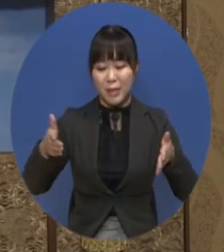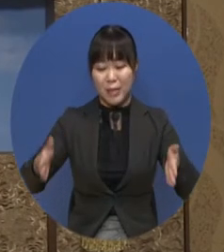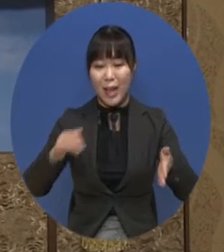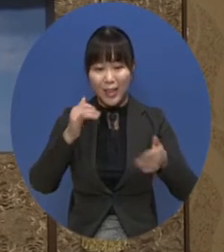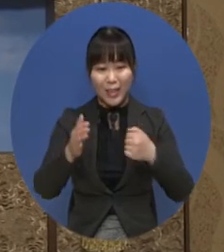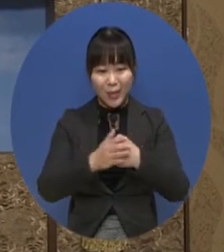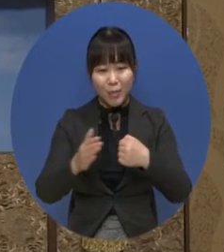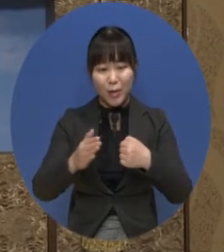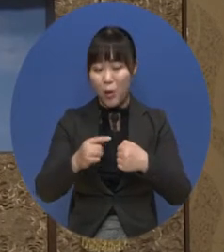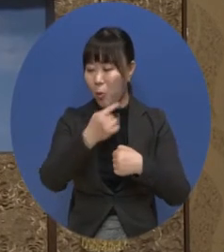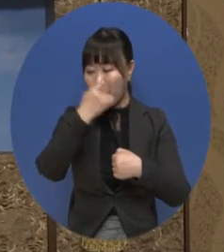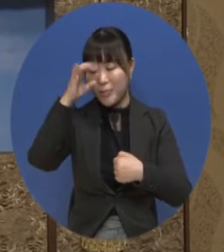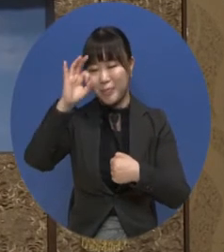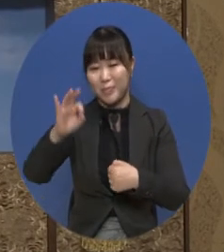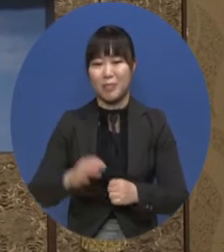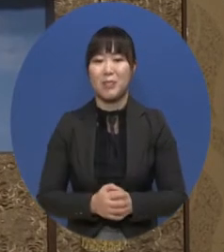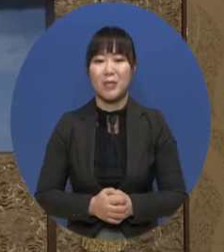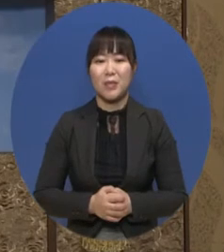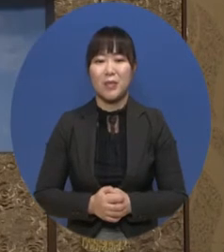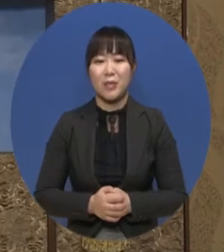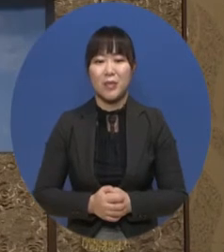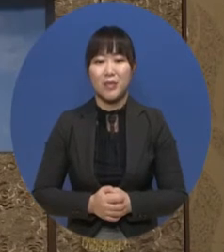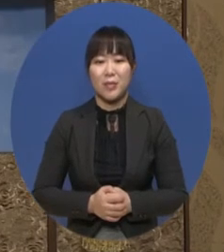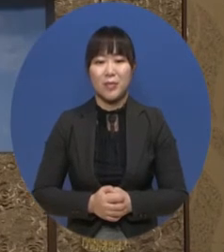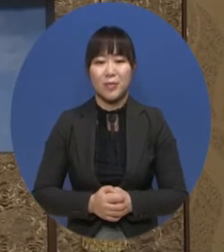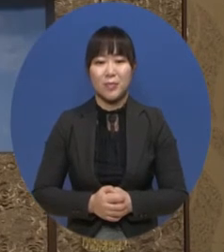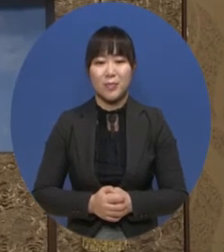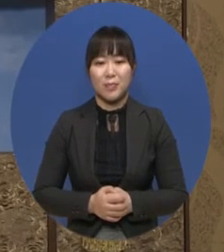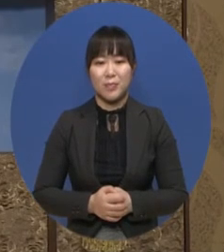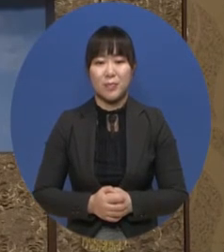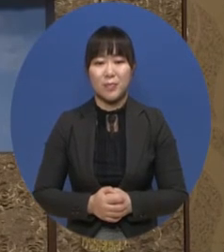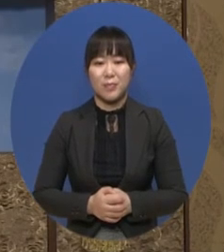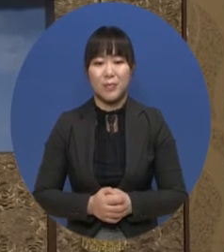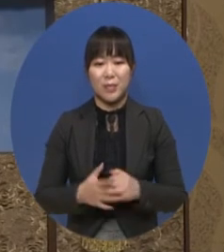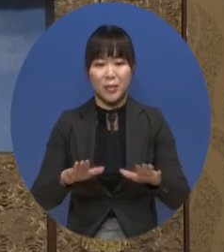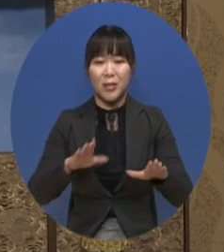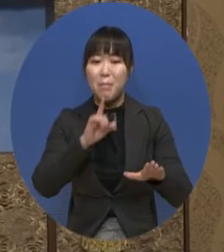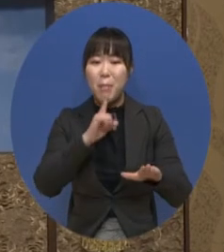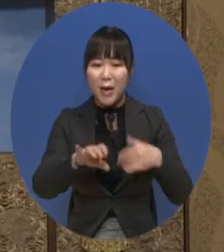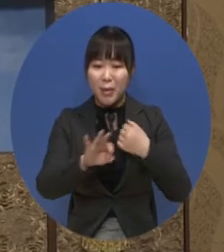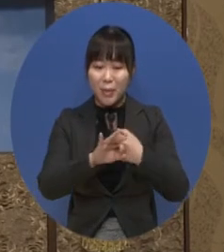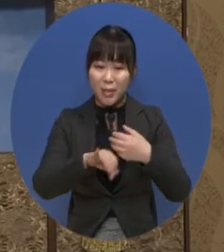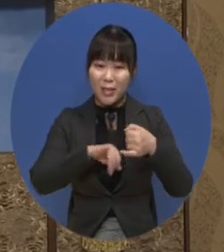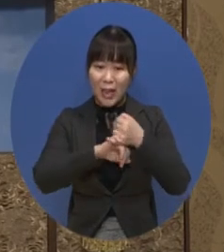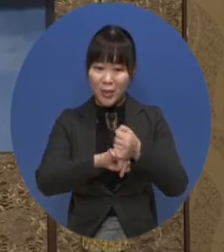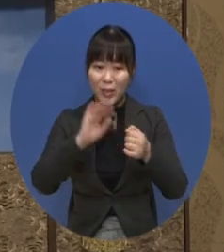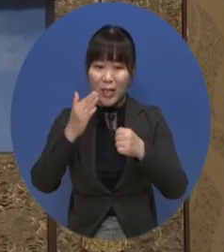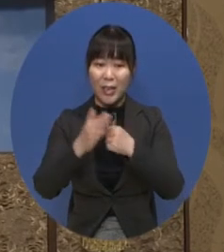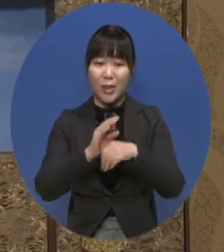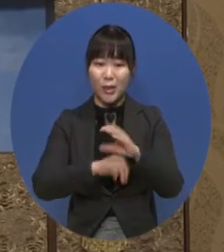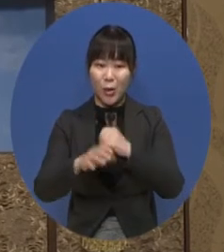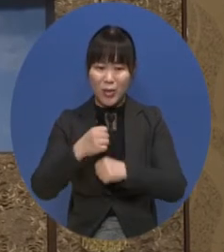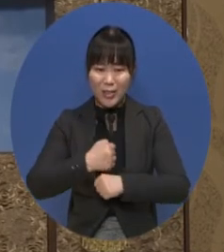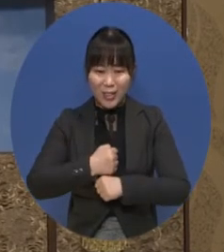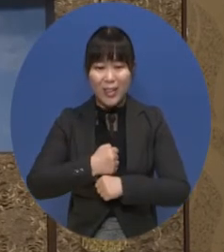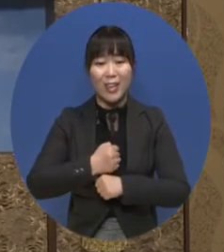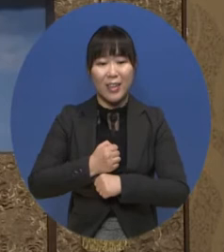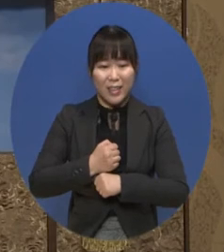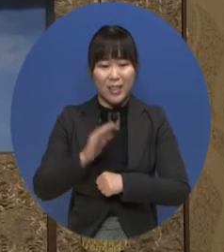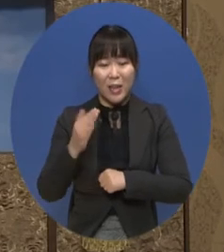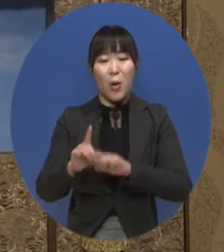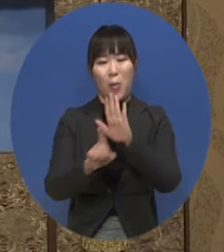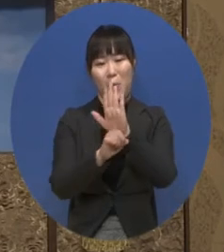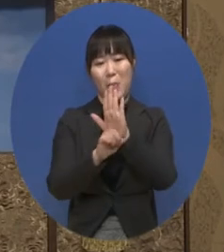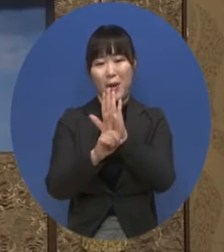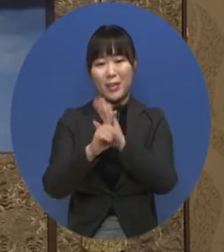좀 알아보긴 해야 되는데 그리고 이제 이렇게 말씀을 드리면 이제 약속한 거 되니까 더 지키게 될 테니 이제